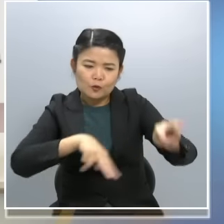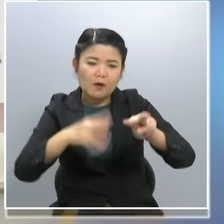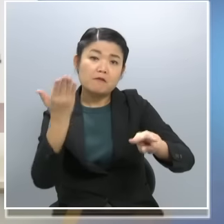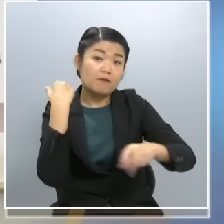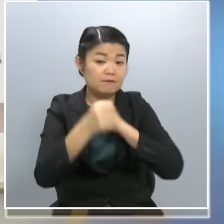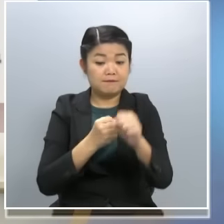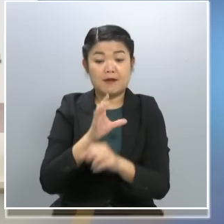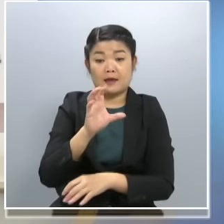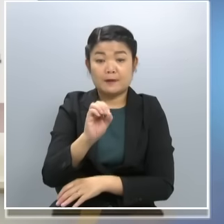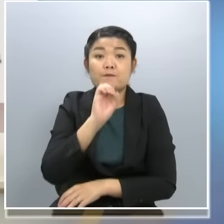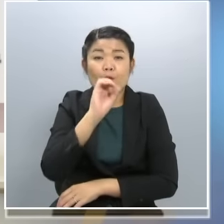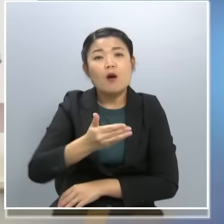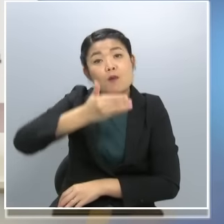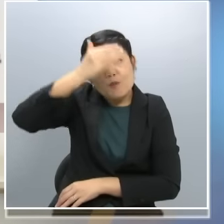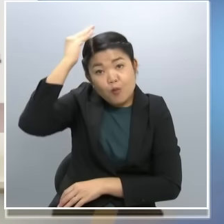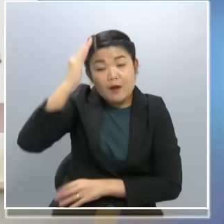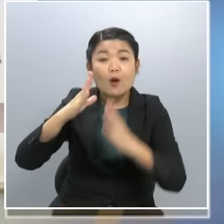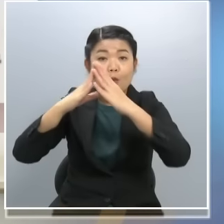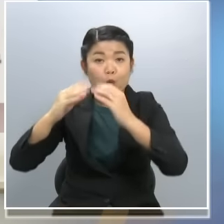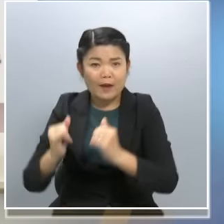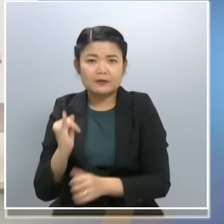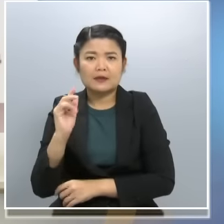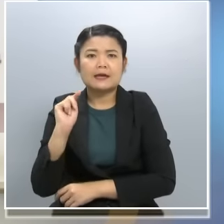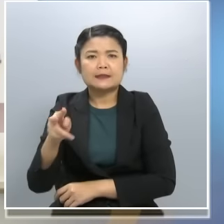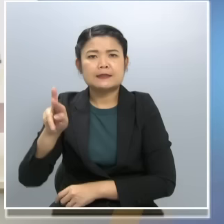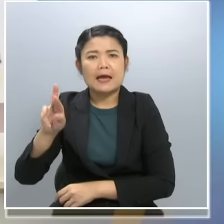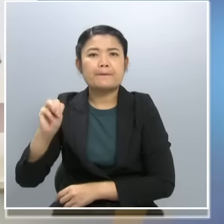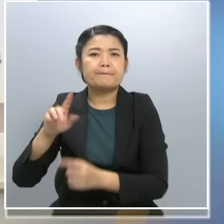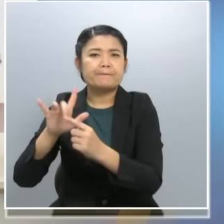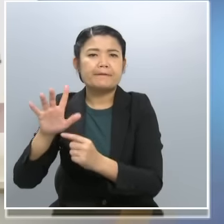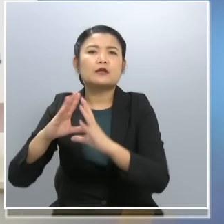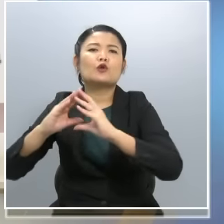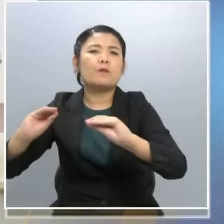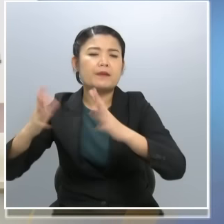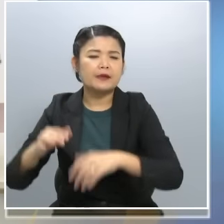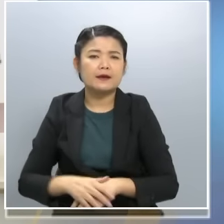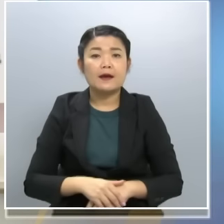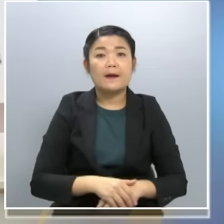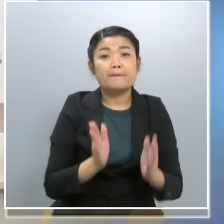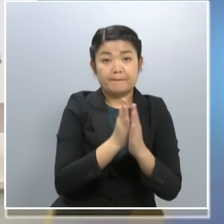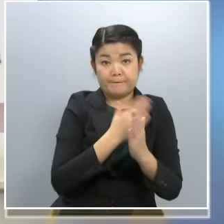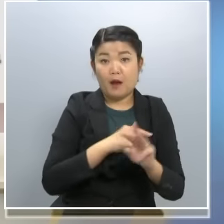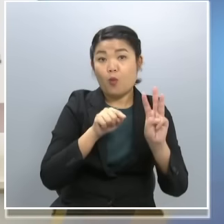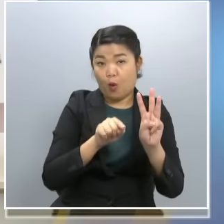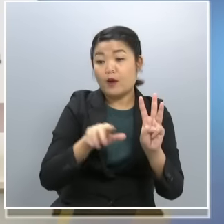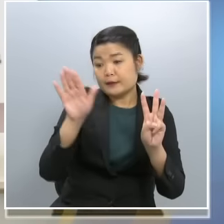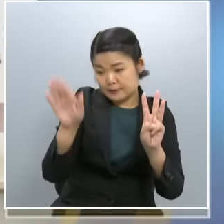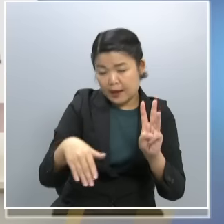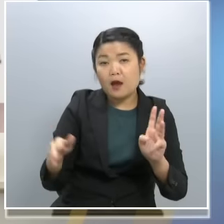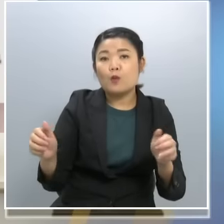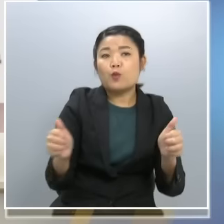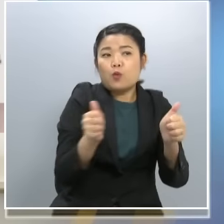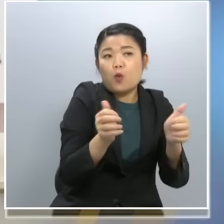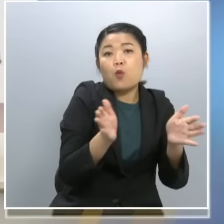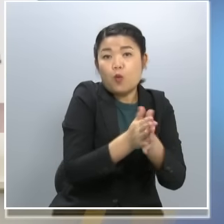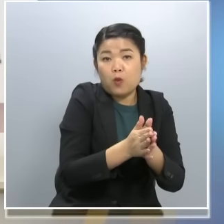ว่าหนุ่มบวชวัดไซม้าแต่ไม่ค่อยสงบและวุ่นวายท่านวอเลยชวนไปจำวัดด้วยไปแบบเงียบๆไม่บอก